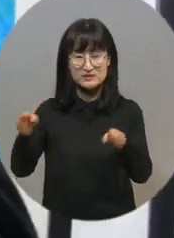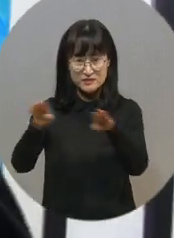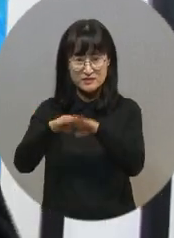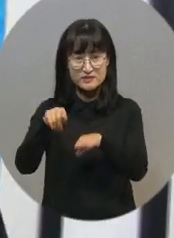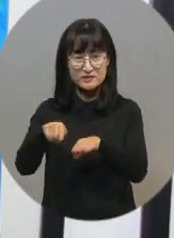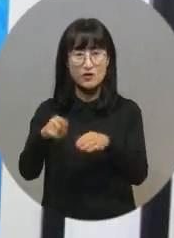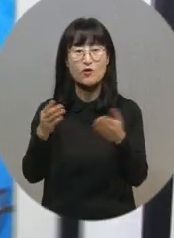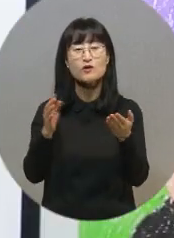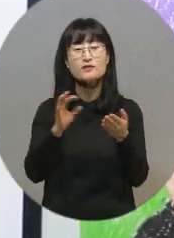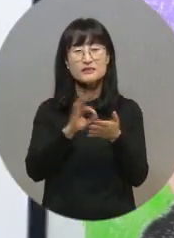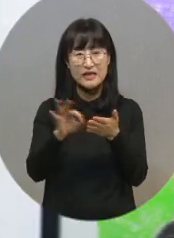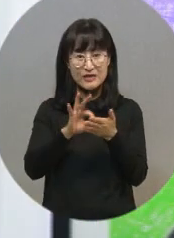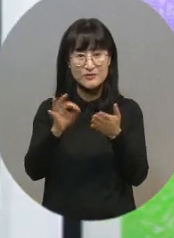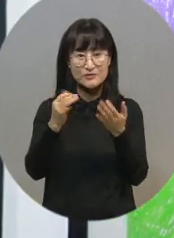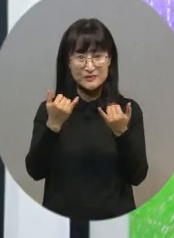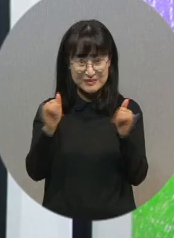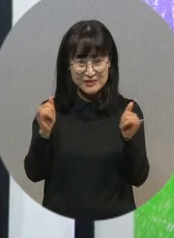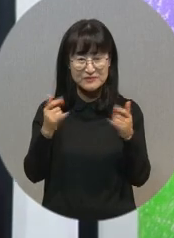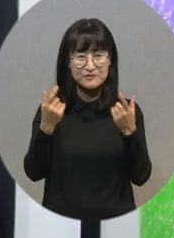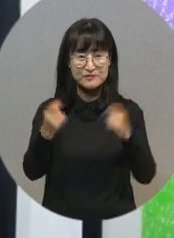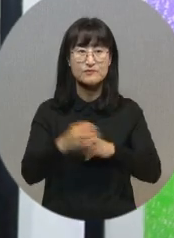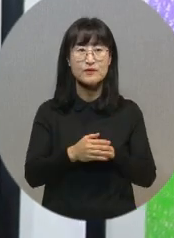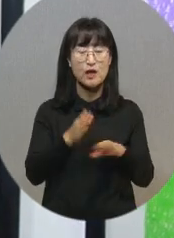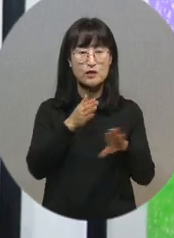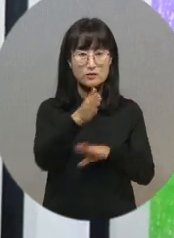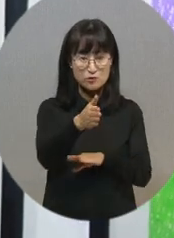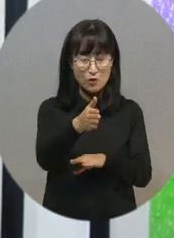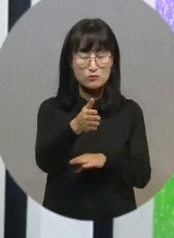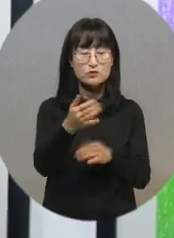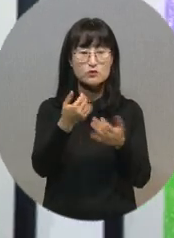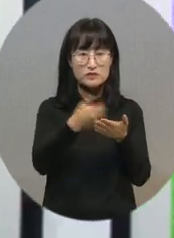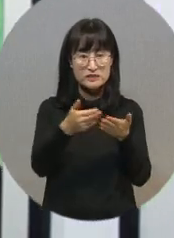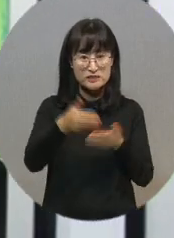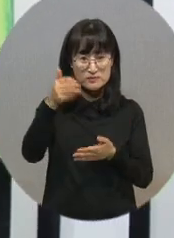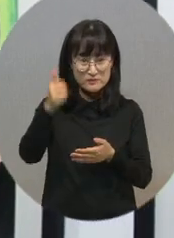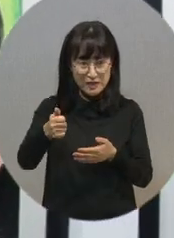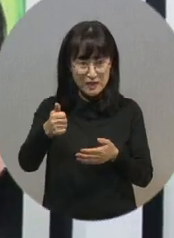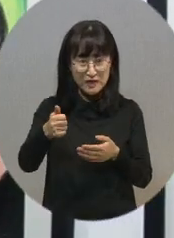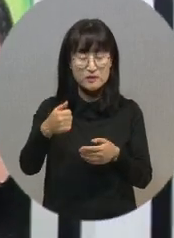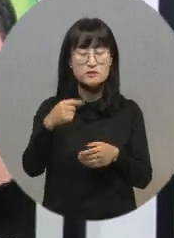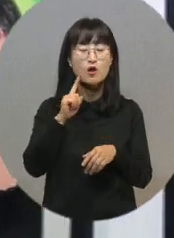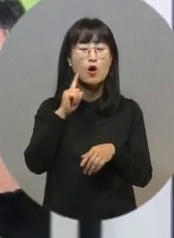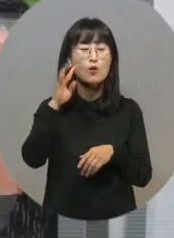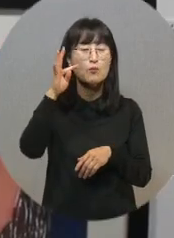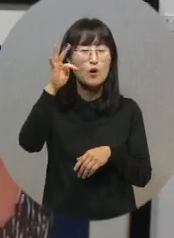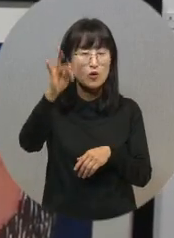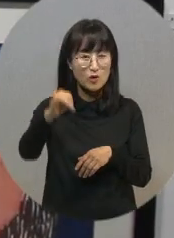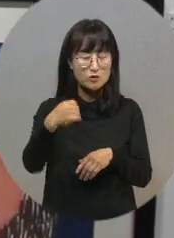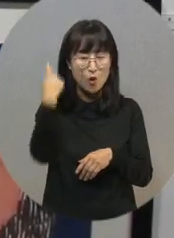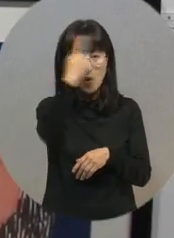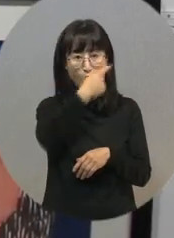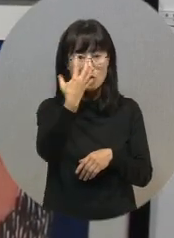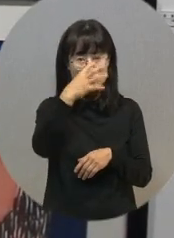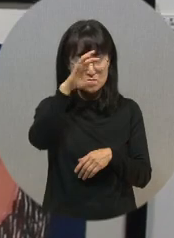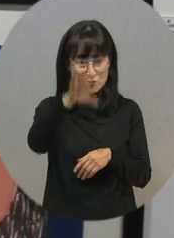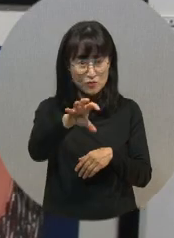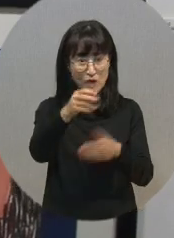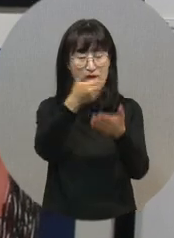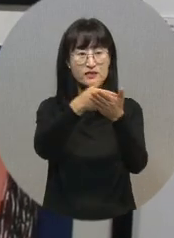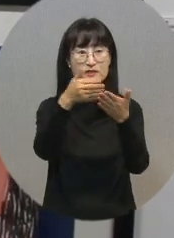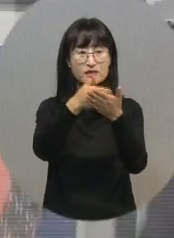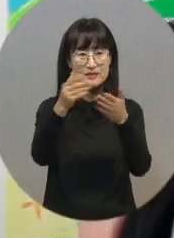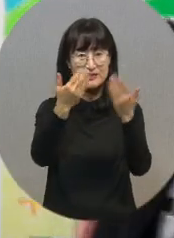전문 작가와 함께 작업한 여러 날의 시간을 거쳐 완성한 자신의 모습이 전시된 작품을